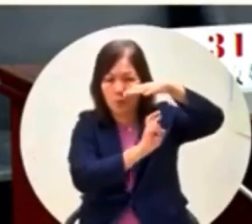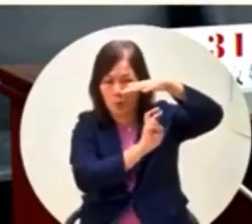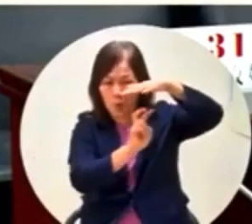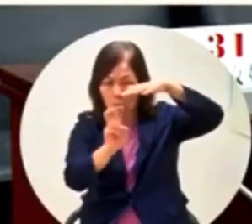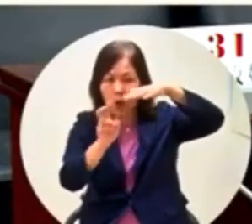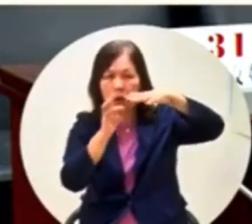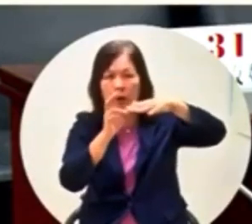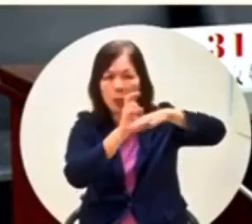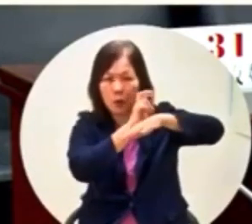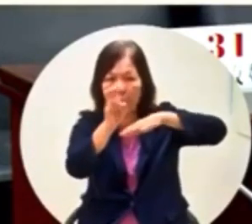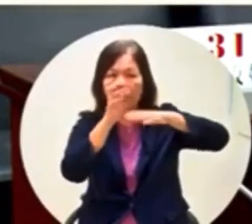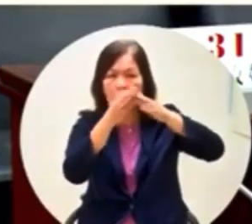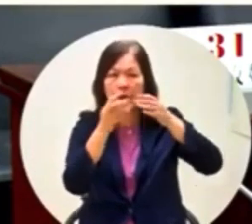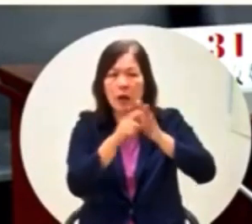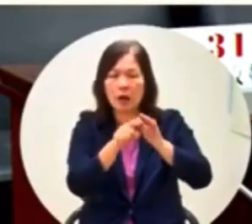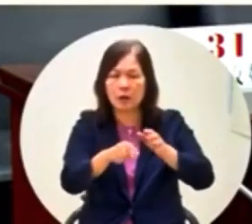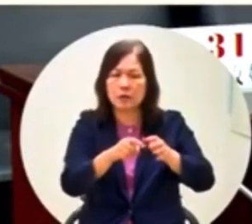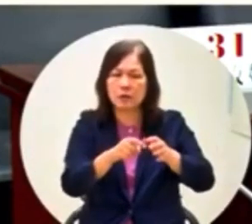个